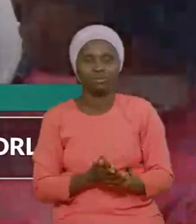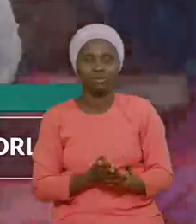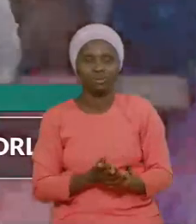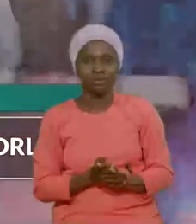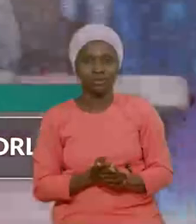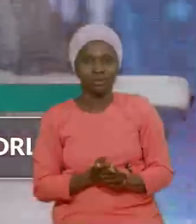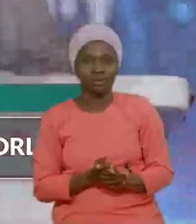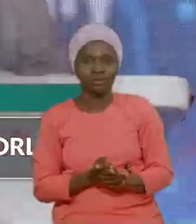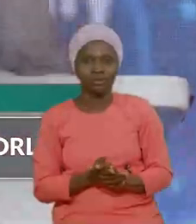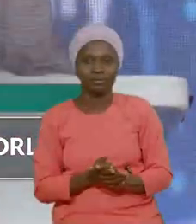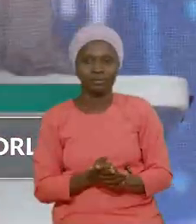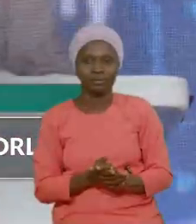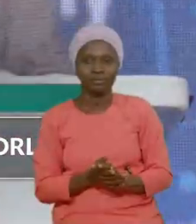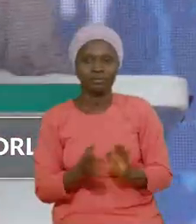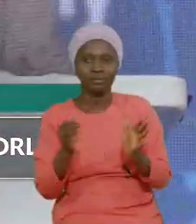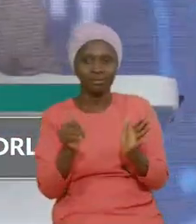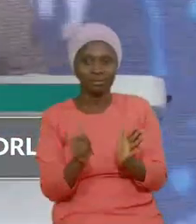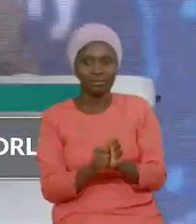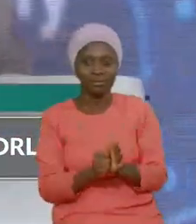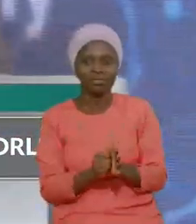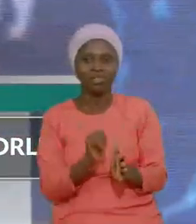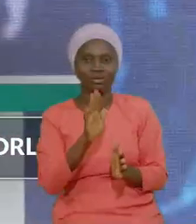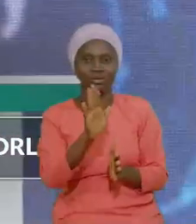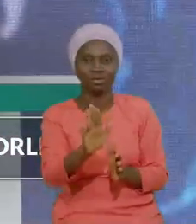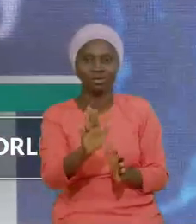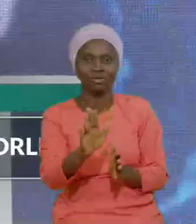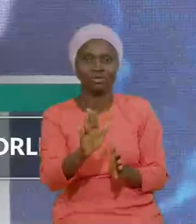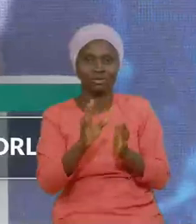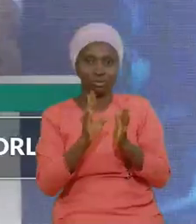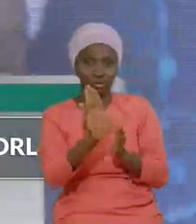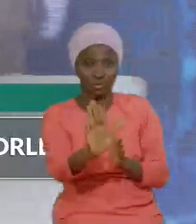Premièrement donc la grâce qui change le monde intérieur.